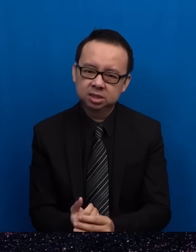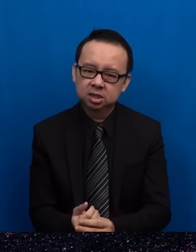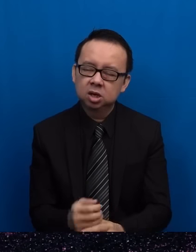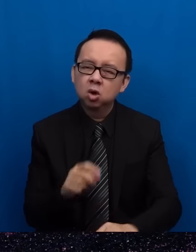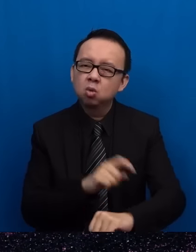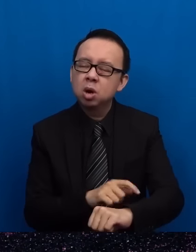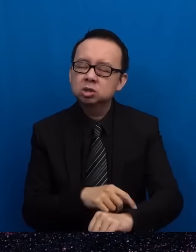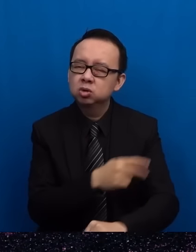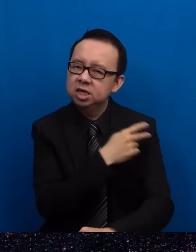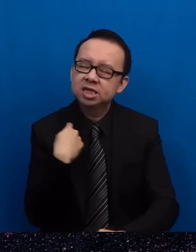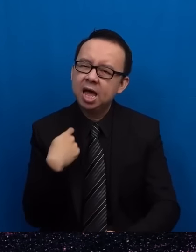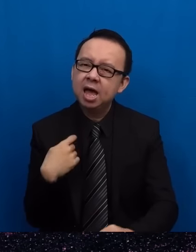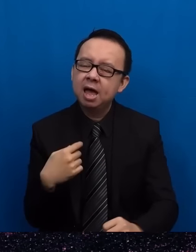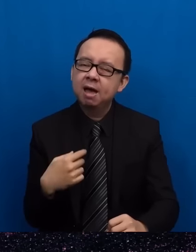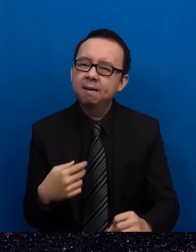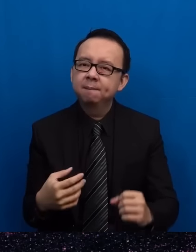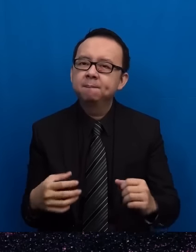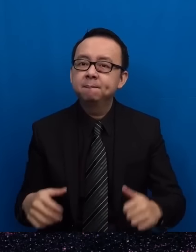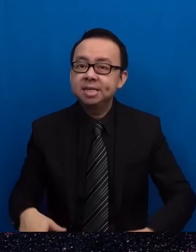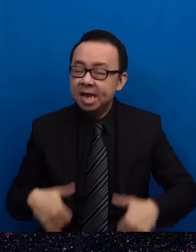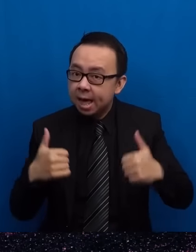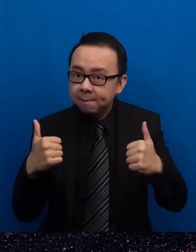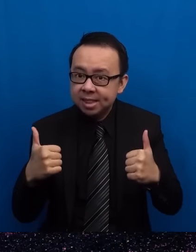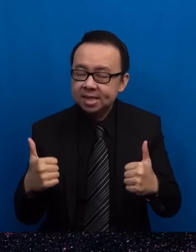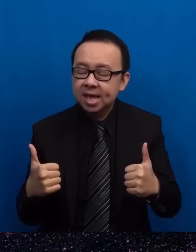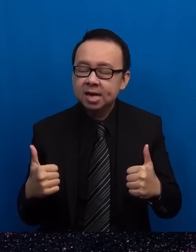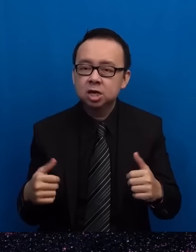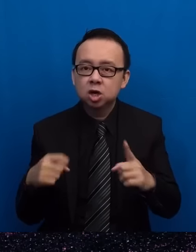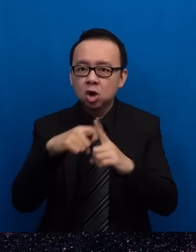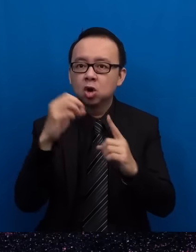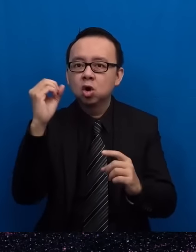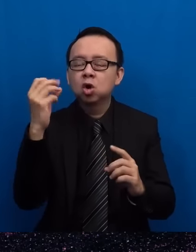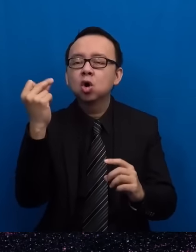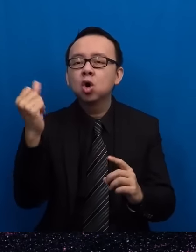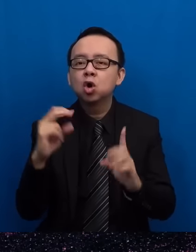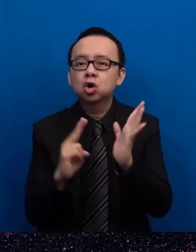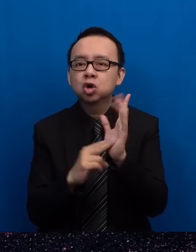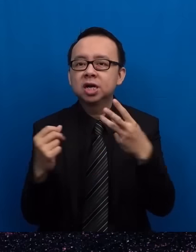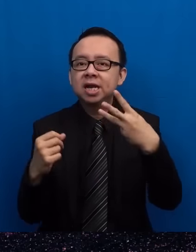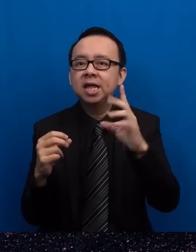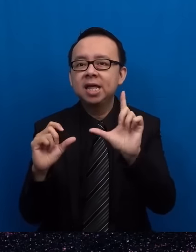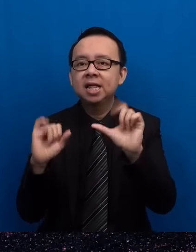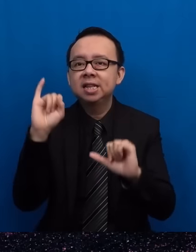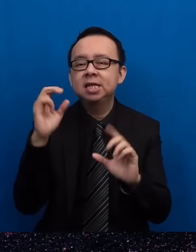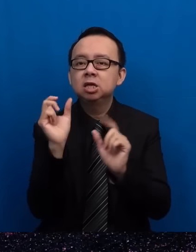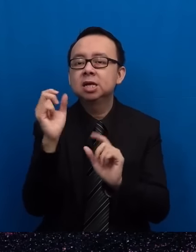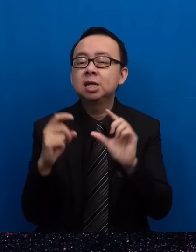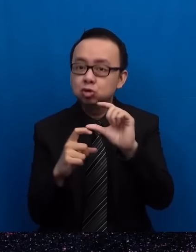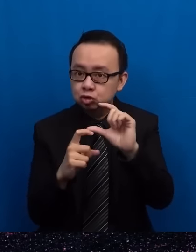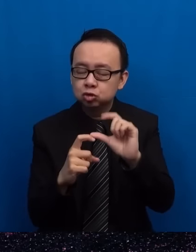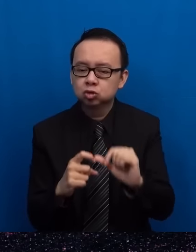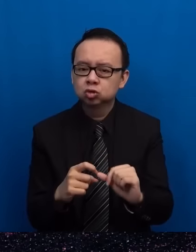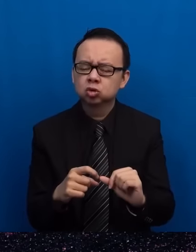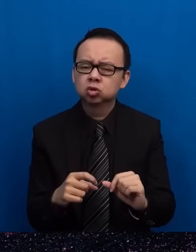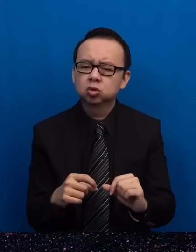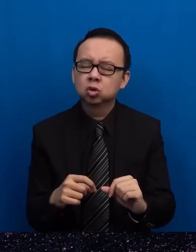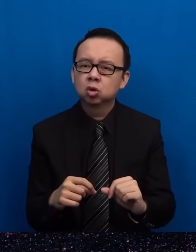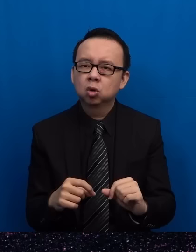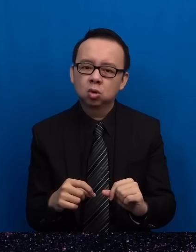Ketika Tuhan mau menyelamatkan Kornelius atau bangsa lain, Petrus tidak melihat Kornelius. Petrus melihat 2 utusannya datang dan berkata, Andakah